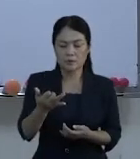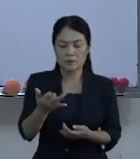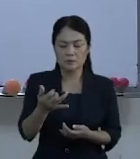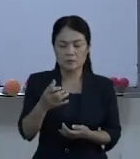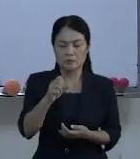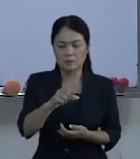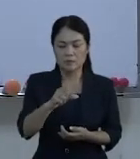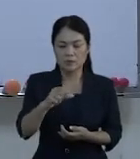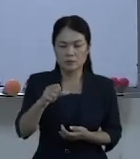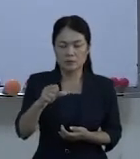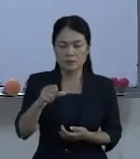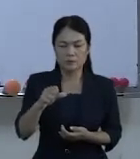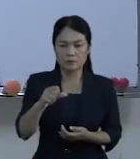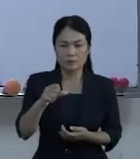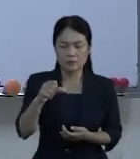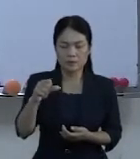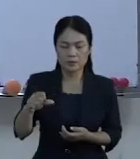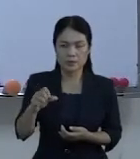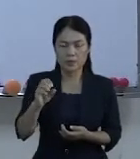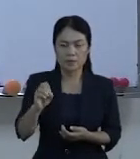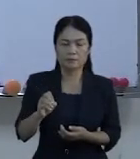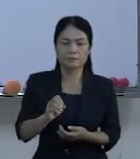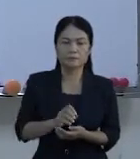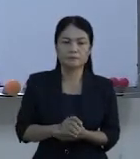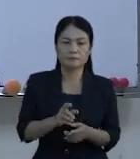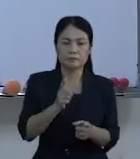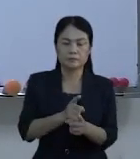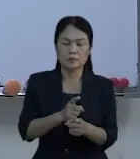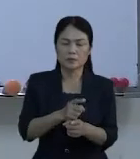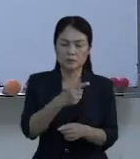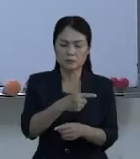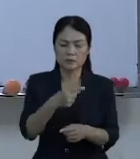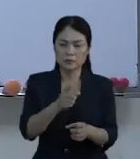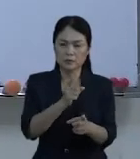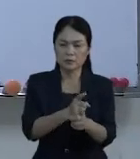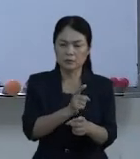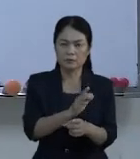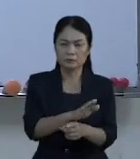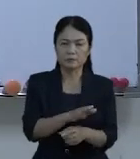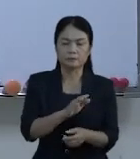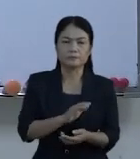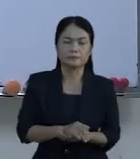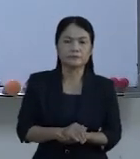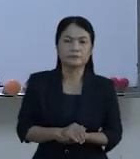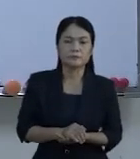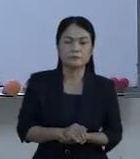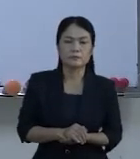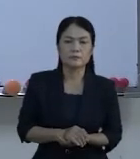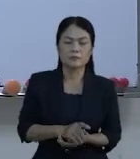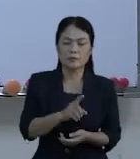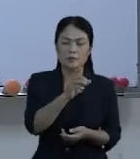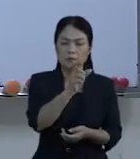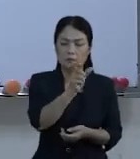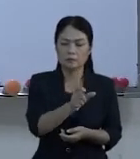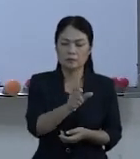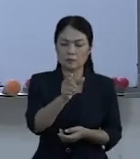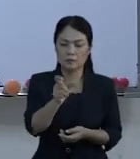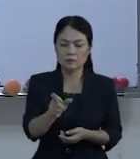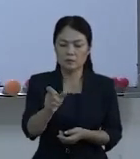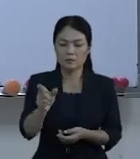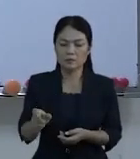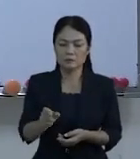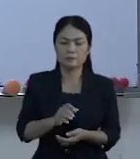liên đi sai là gần đấy của dương vậy bị sai và chứ những đặt phẩm phẩm sai chứ không mua phẩm lo thì anh